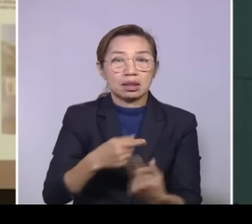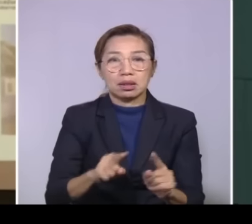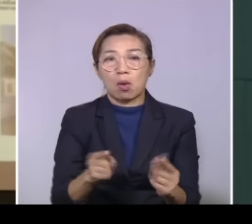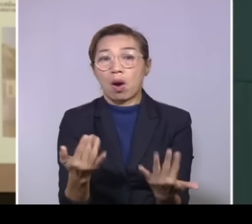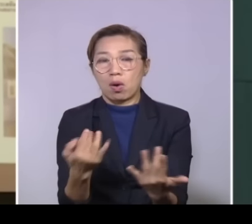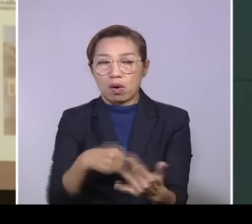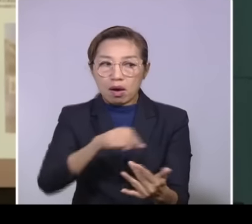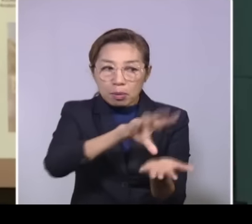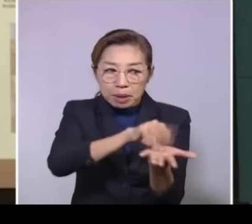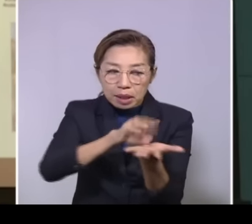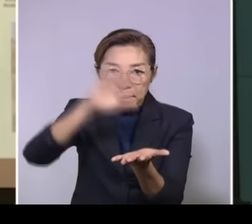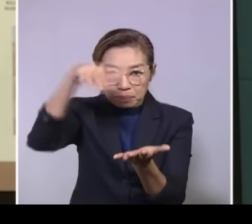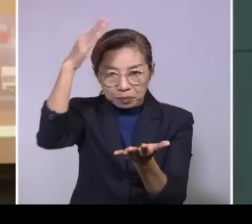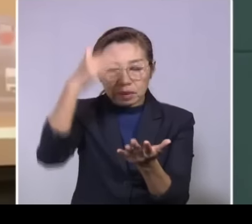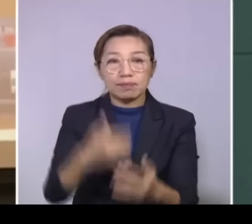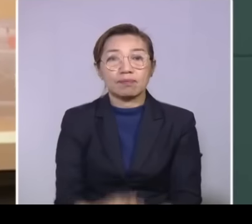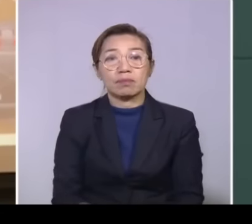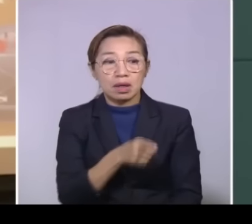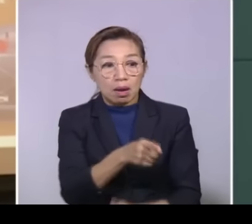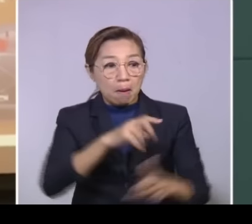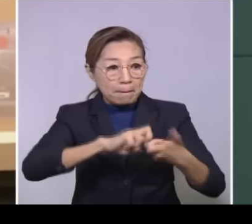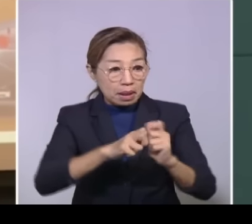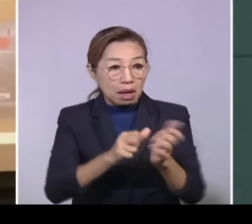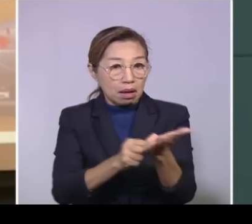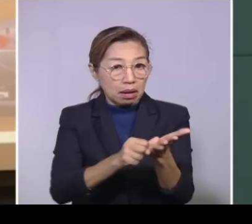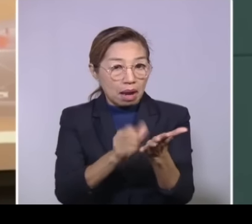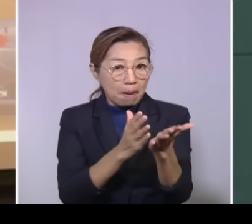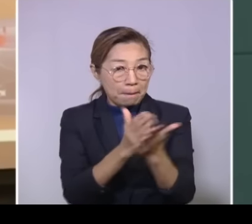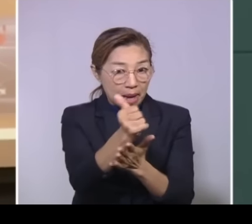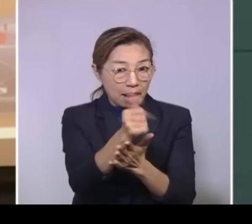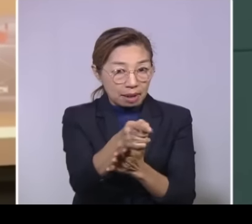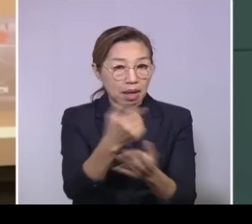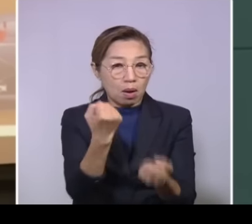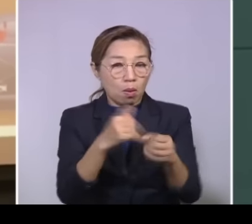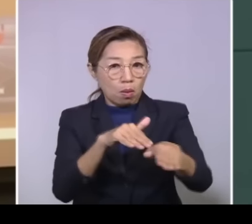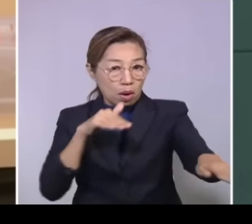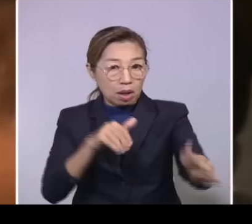เดี๋ยวหลังจากนี้รอดูกันนะคะใช่ครับถ้าแก้ปัญหาการจราจรในภูเก็ตได้ก็เชื่อว่าหลายคนน่าจะแฮปปี้ค่ะ